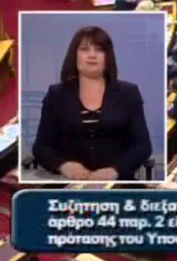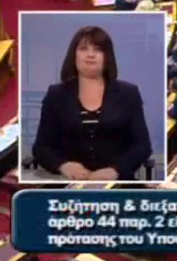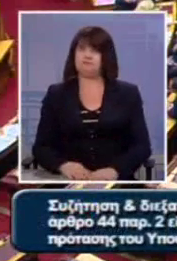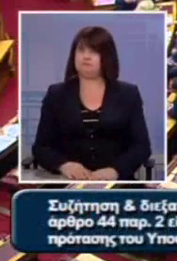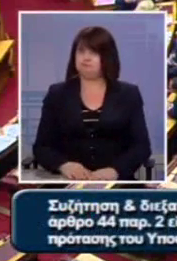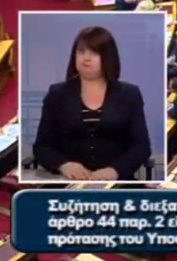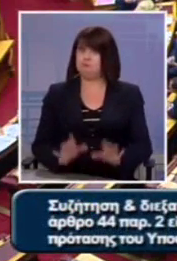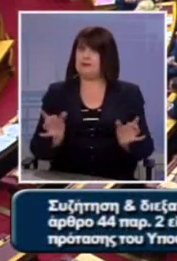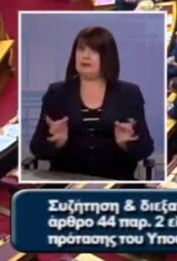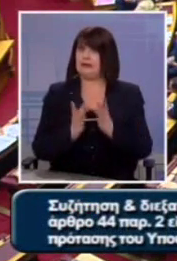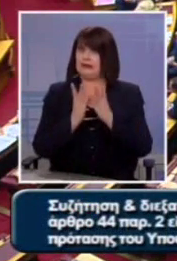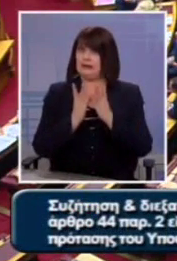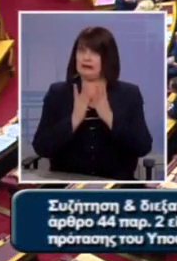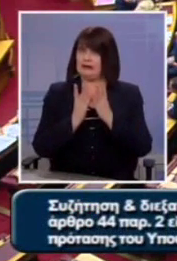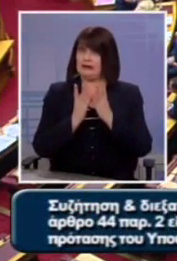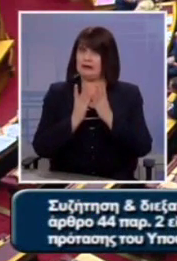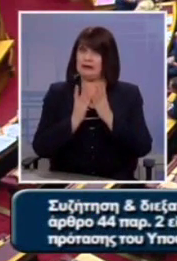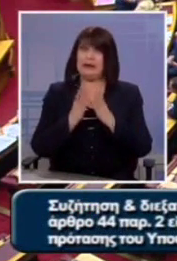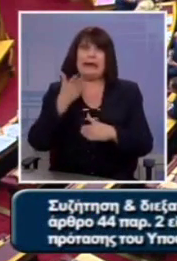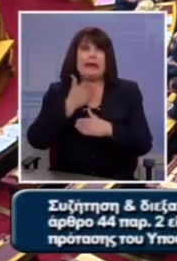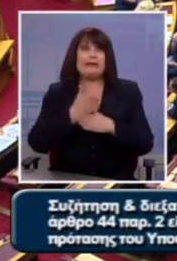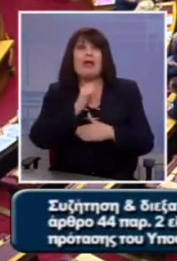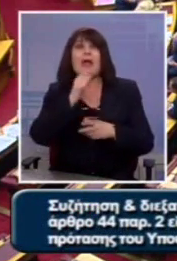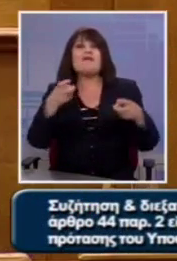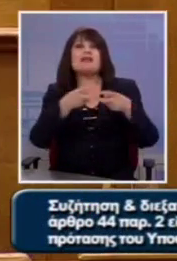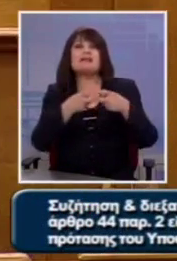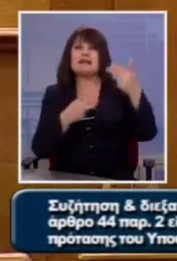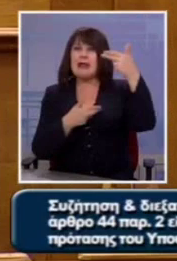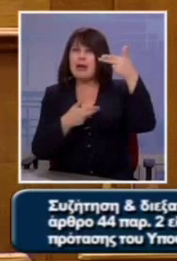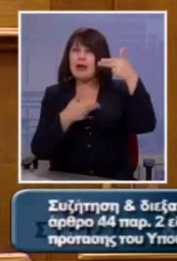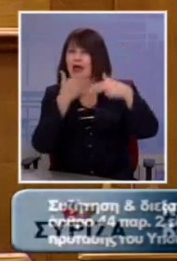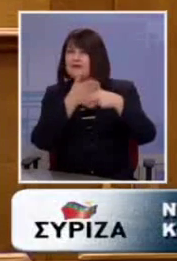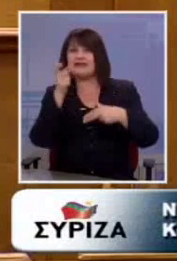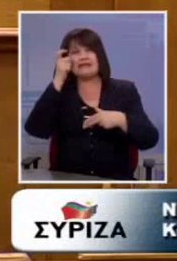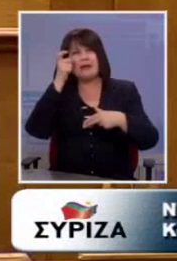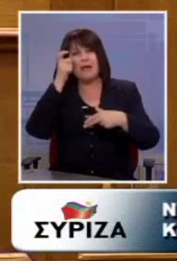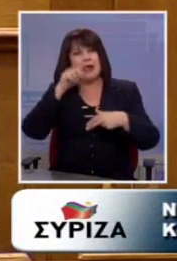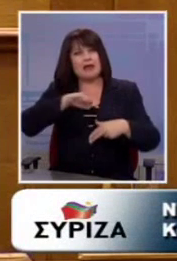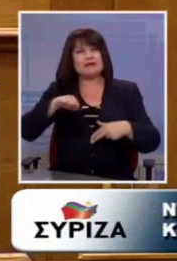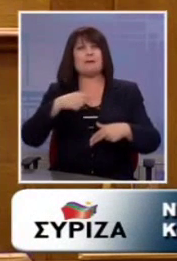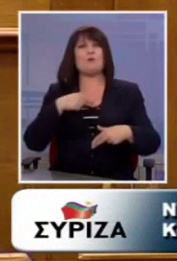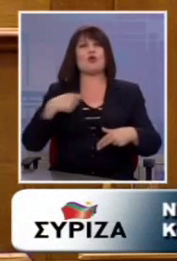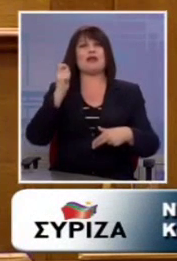άραγε ότι σε μια παρακάμερα στις Βρυξέλλες ο κύριος Σαμαράς και άλλοι πολιτικοί αρχηγοί